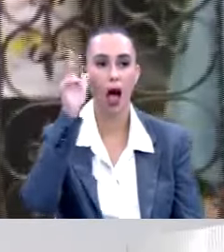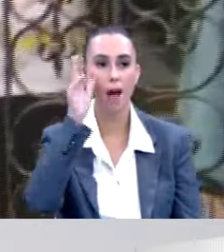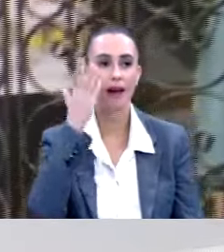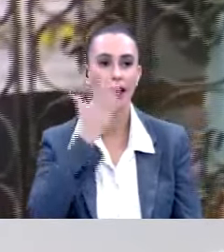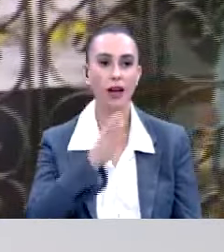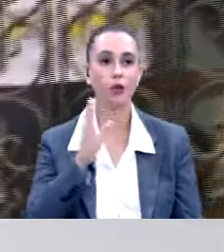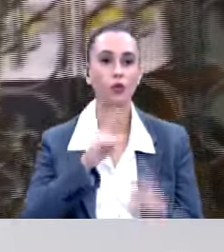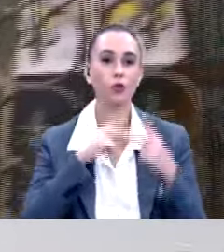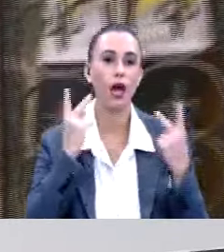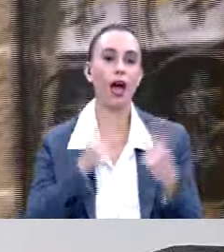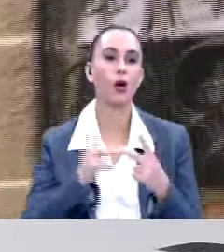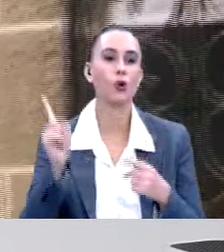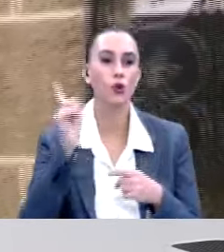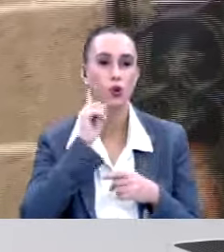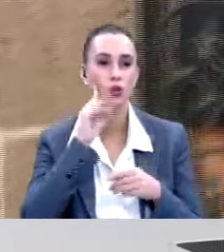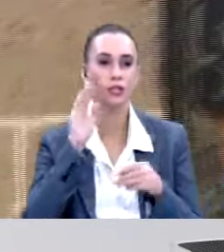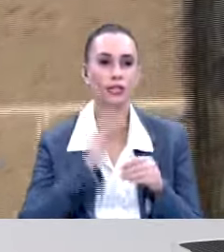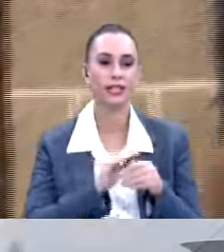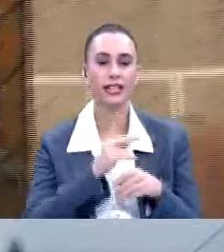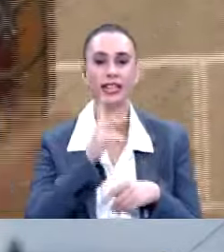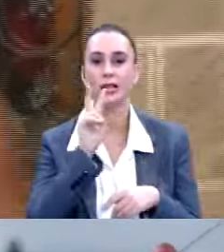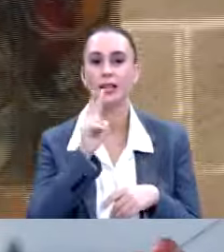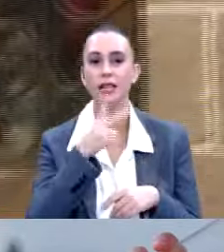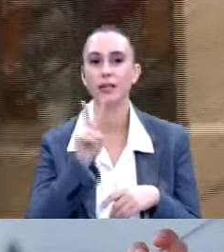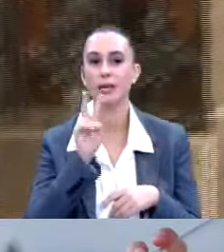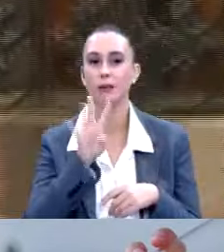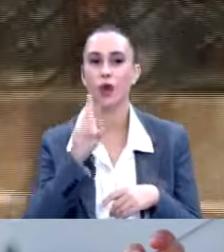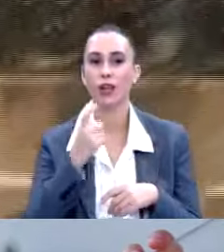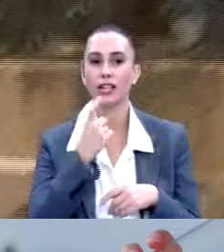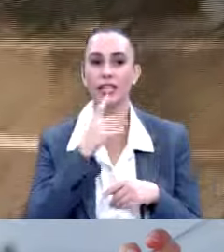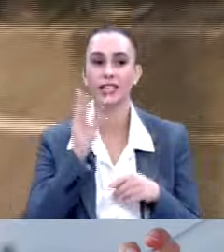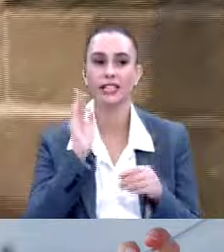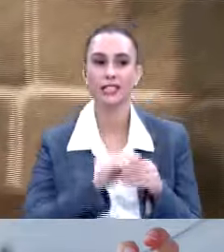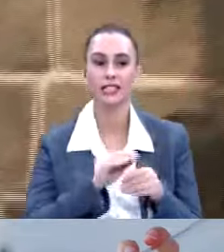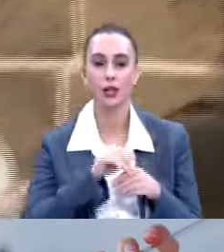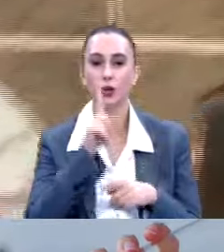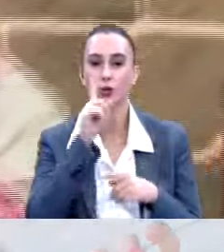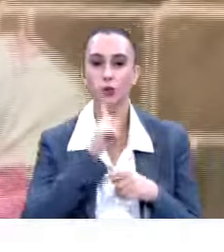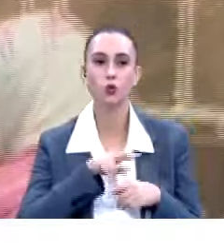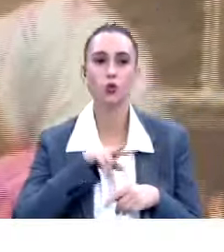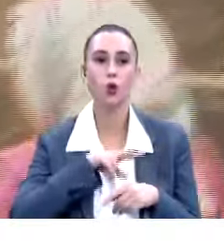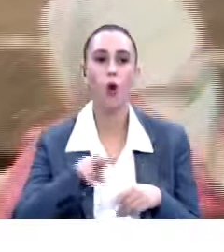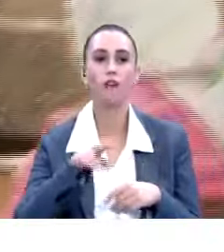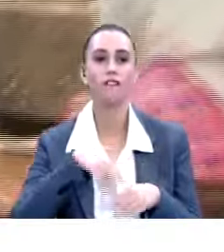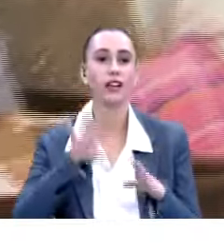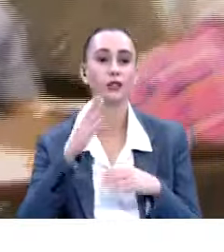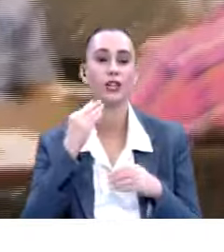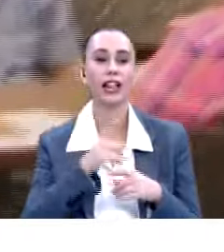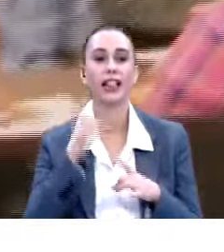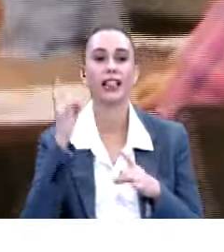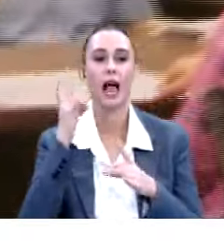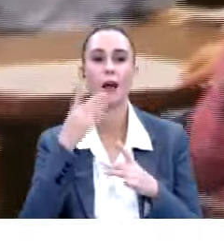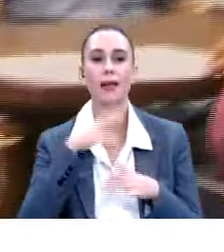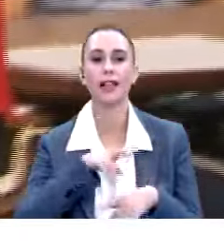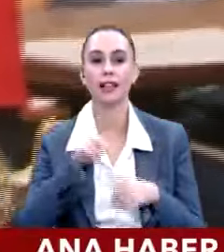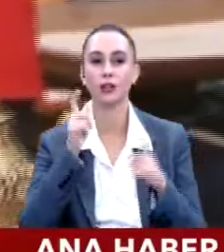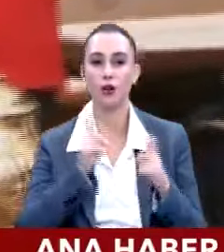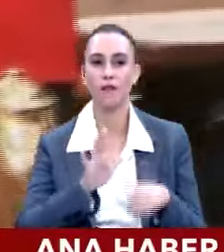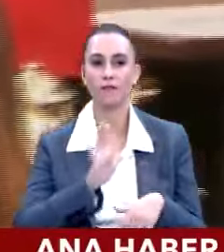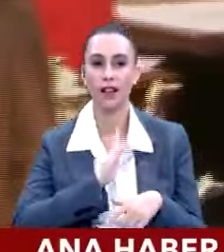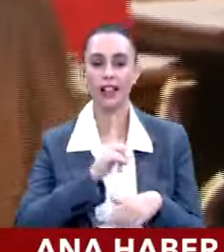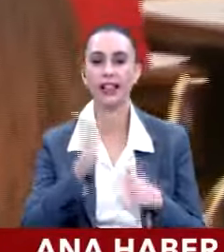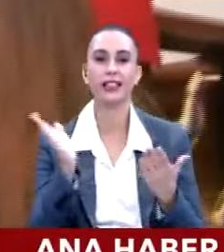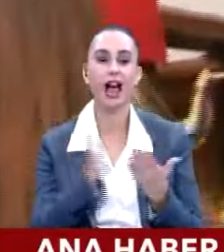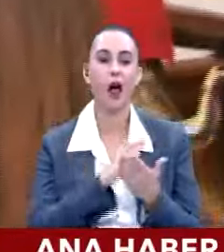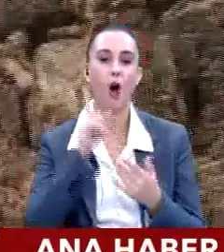Amerika'nın dünyaca ünlü Time dergisi 2024 yılında dünyada gezilecek 100 rotayı paylaştı. Listede Diyarbakır da vardı.